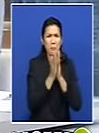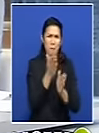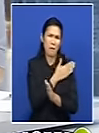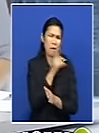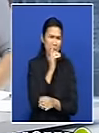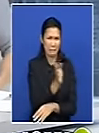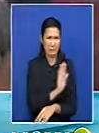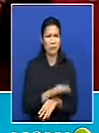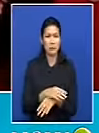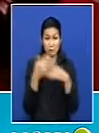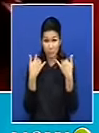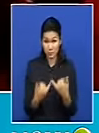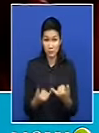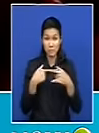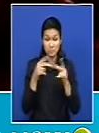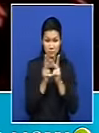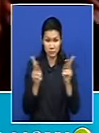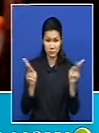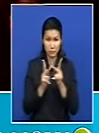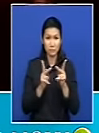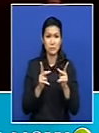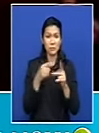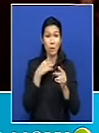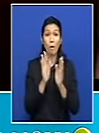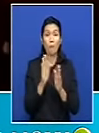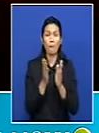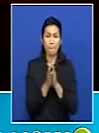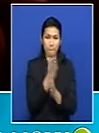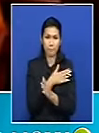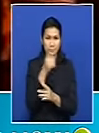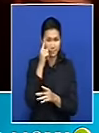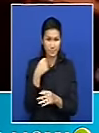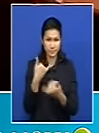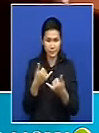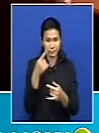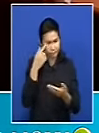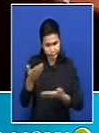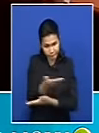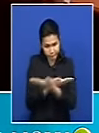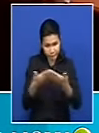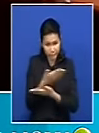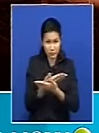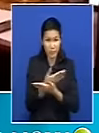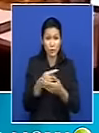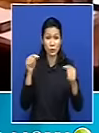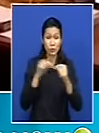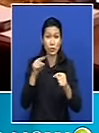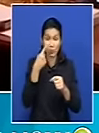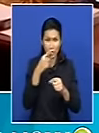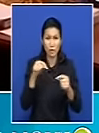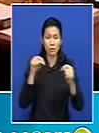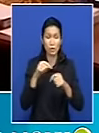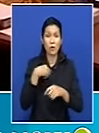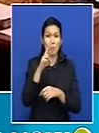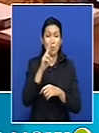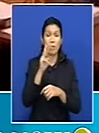นะครับคณะกรรมการกฤษฎีกาคณะที่8ครับนั่งประชุมกันพิจารณากรณีที่คุณสุวพันธ์ปัญญุวัฒนะรัฐมน